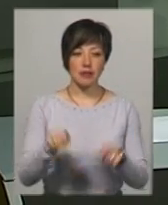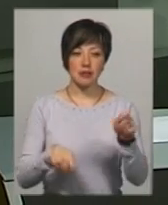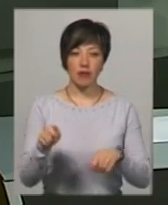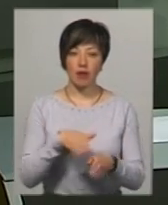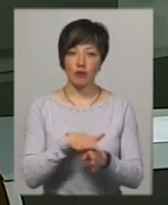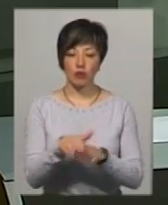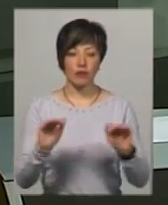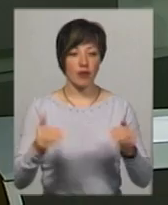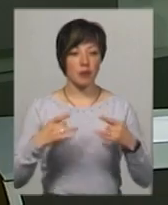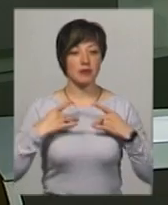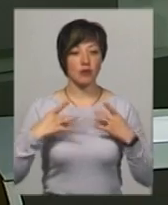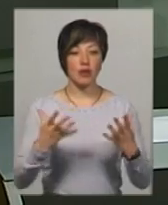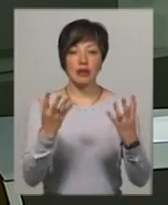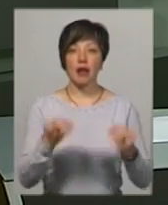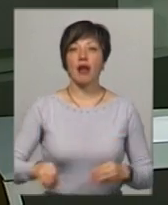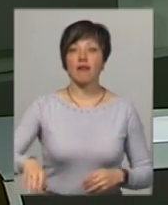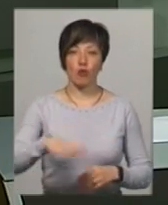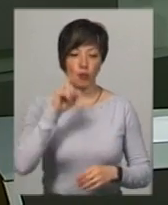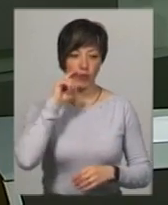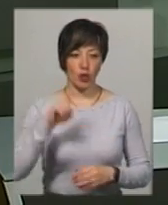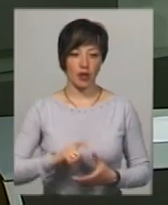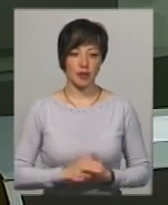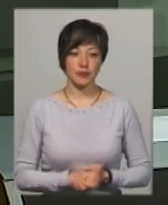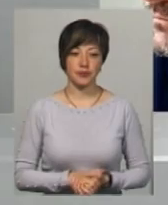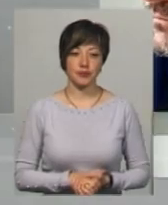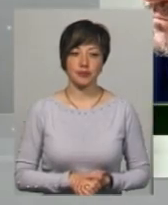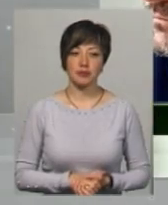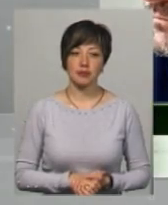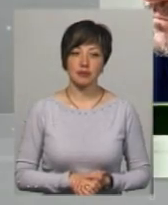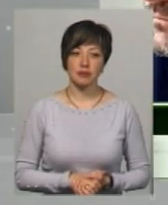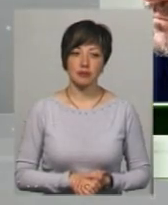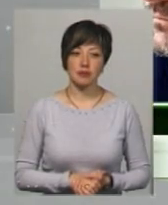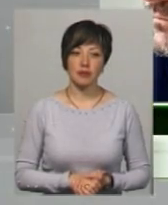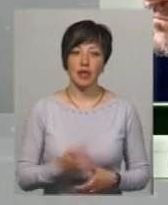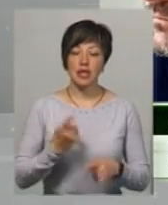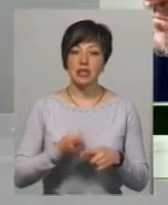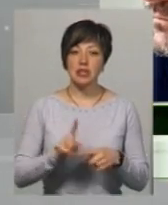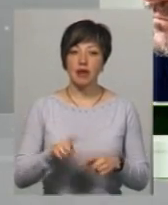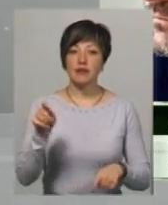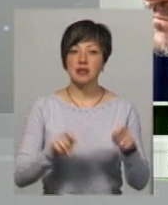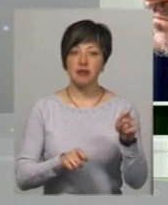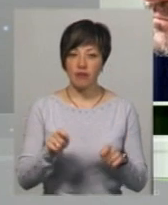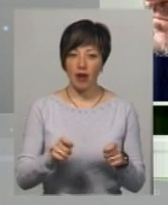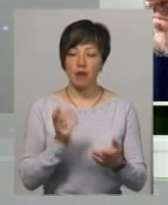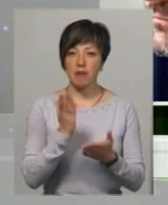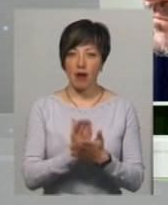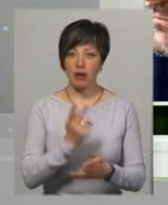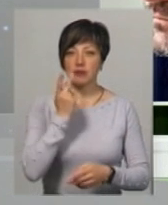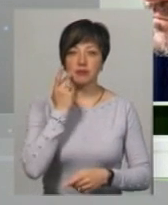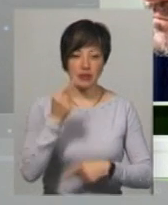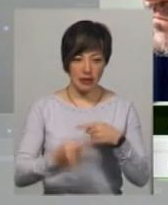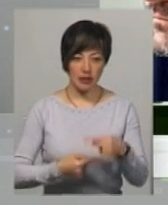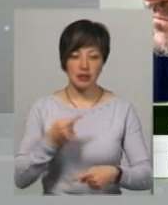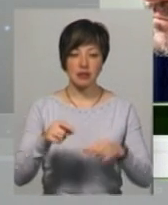відбудеться у рамках святкування Дня Європи в Україні. Це свій, напевно, і традиційний формат. Тобто ми будемо